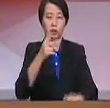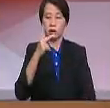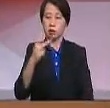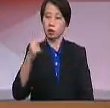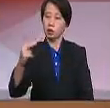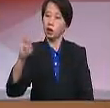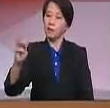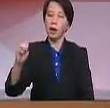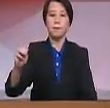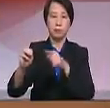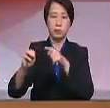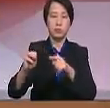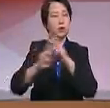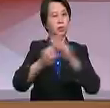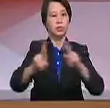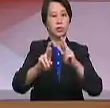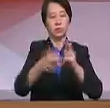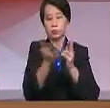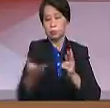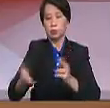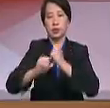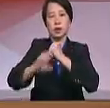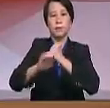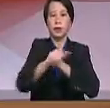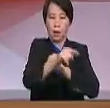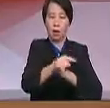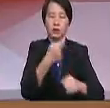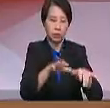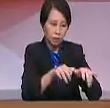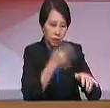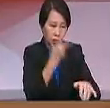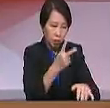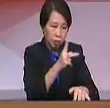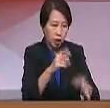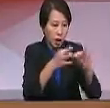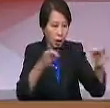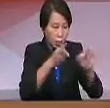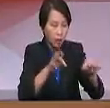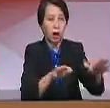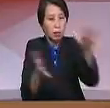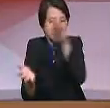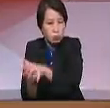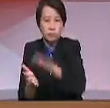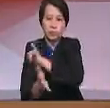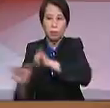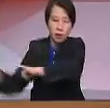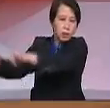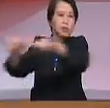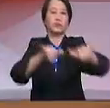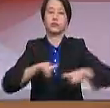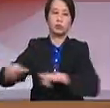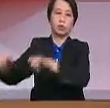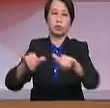menyediakan bahan kempen dan sebagainya. Jadi kita terima kasihlah kalau ramai pihak yang